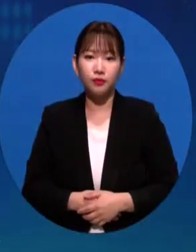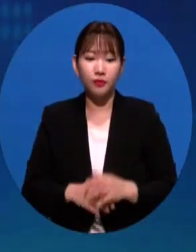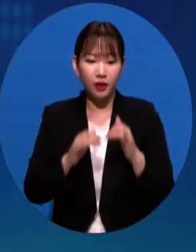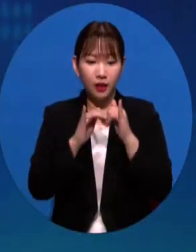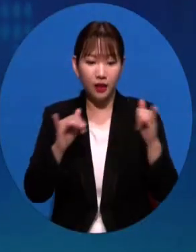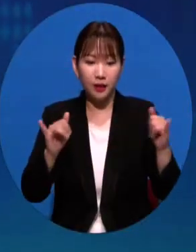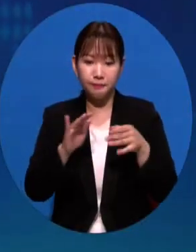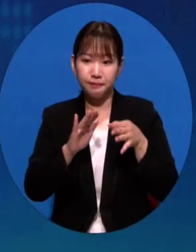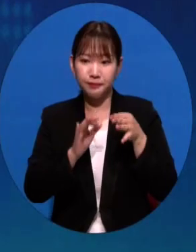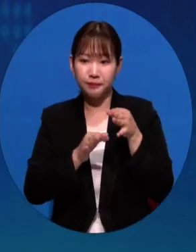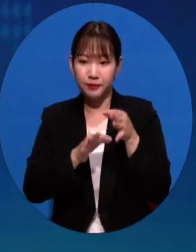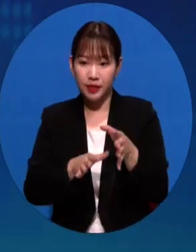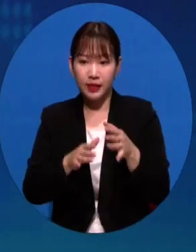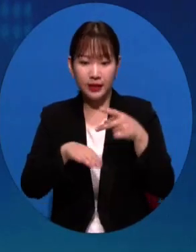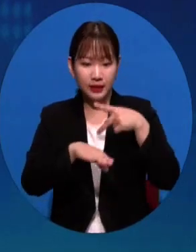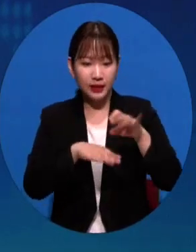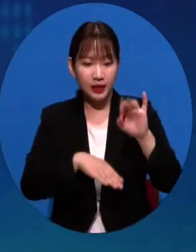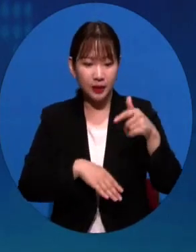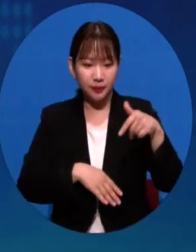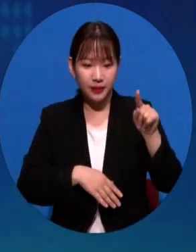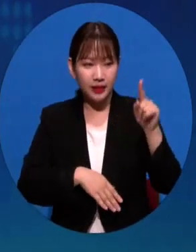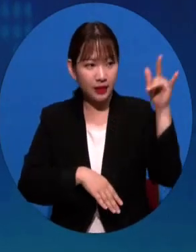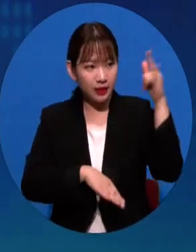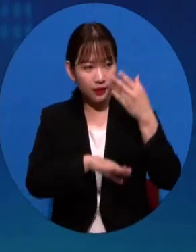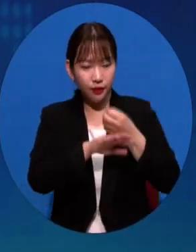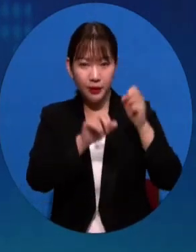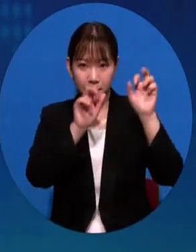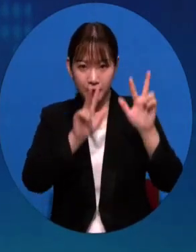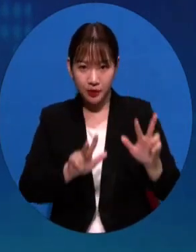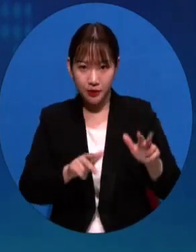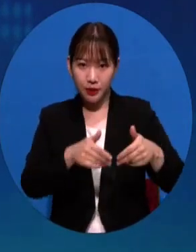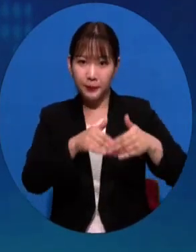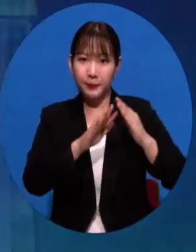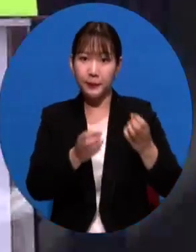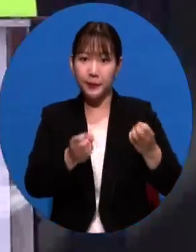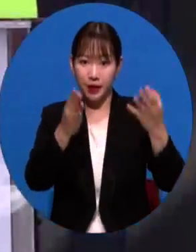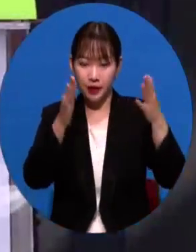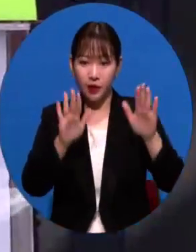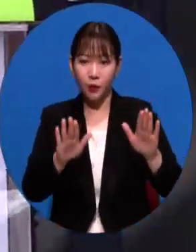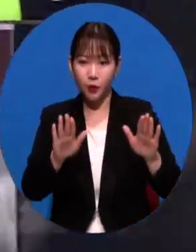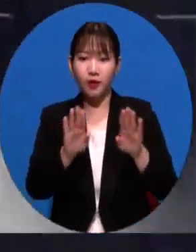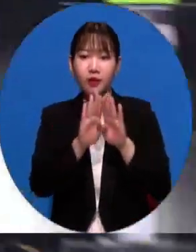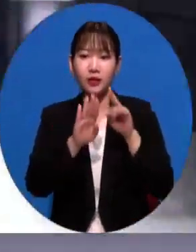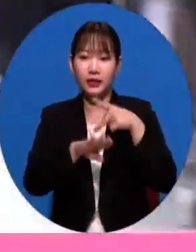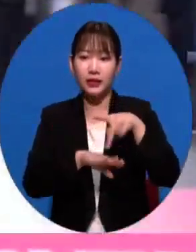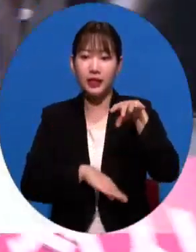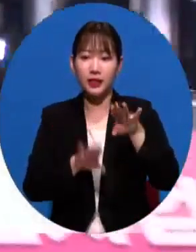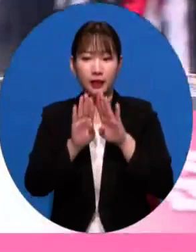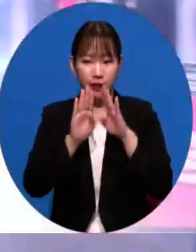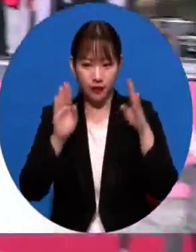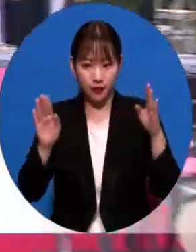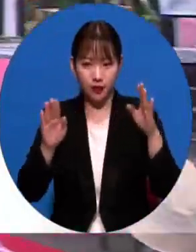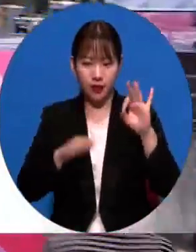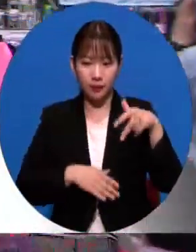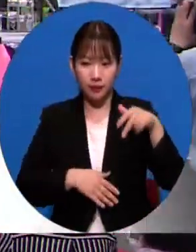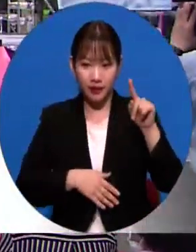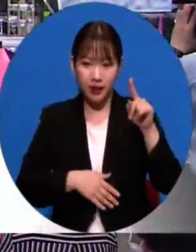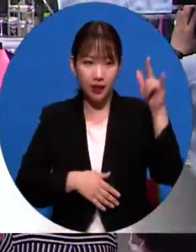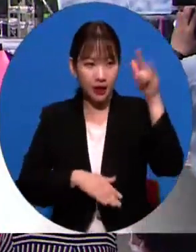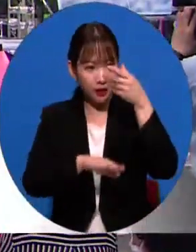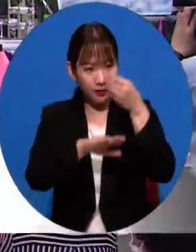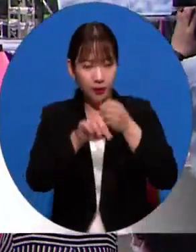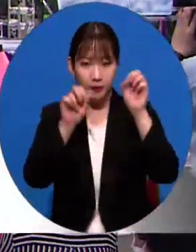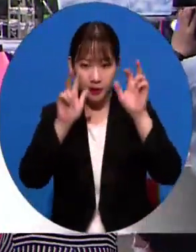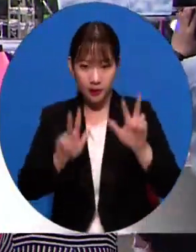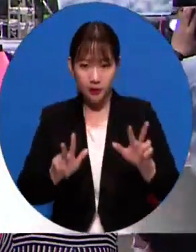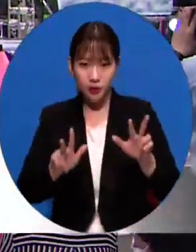주민들이 출자한 신안군 임자 태양광 발전소 준공식이 오늘 현지에서 열렸습니다. 임자 태양광